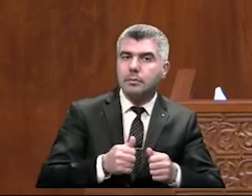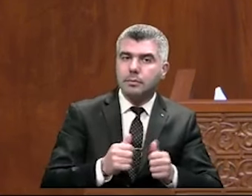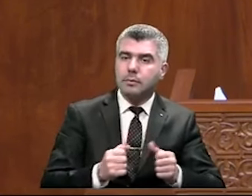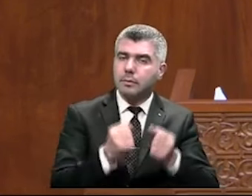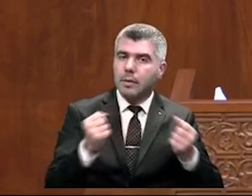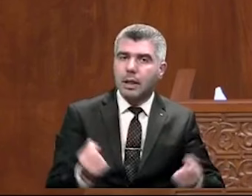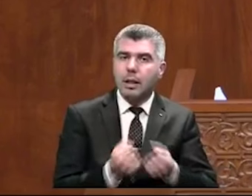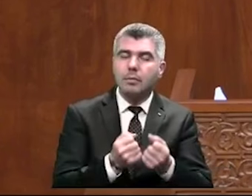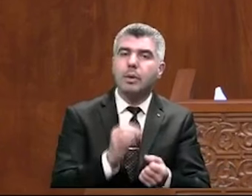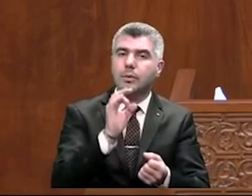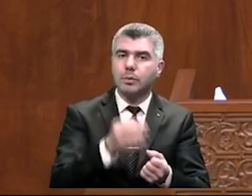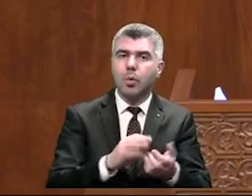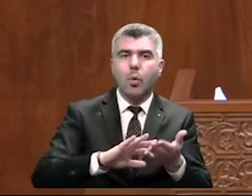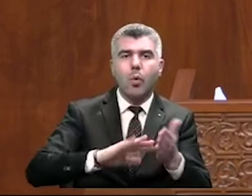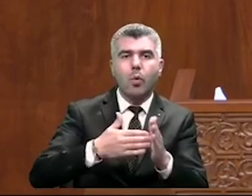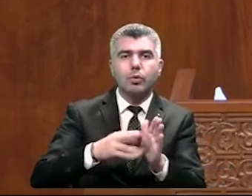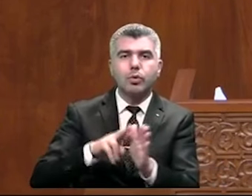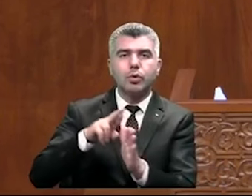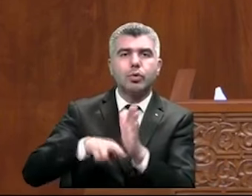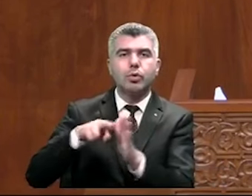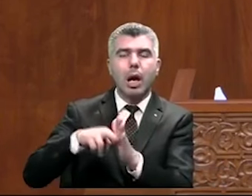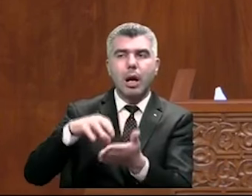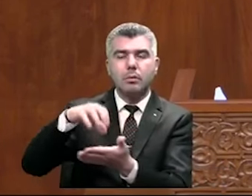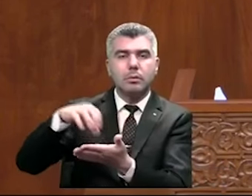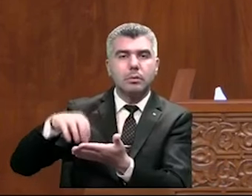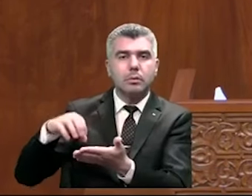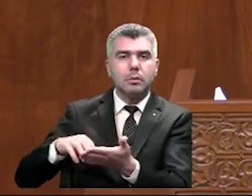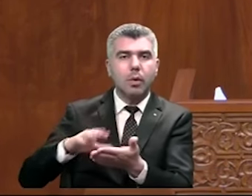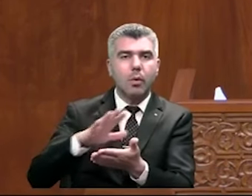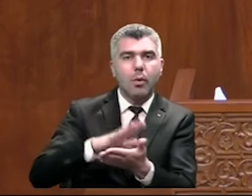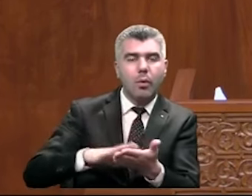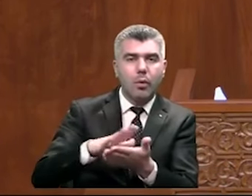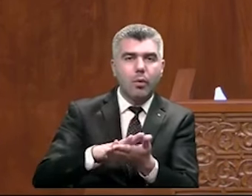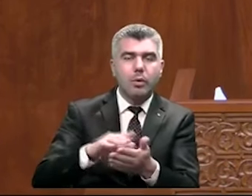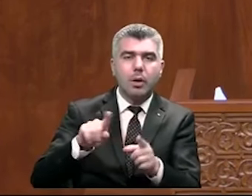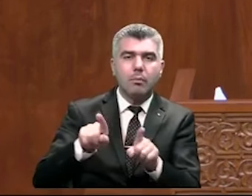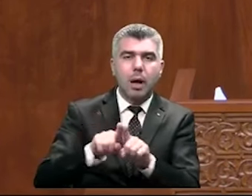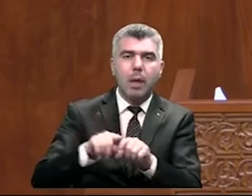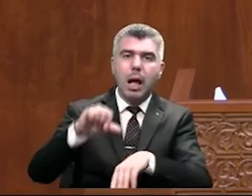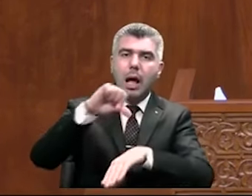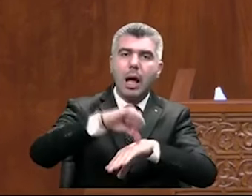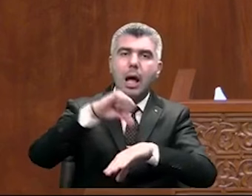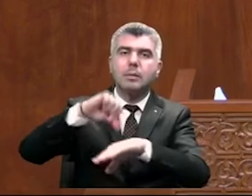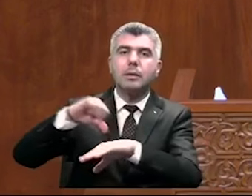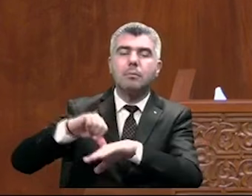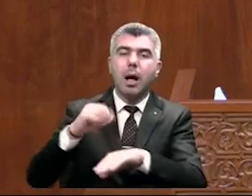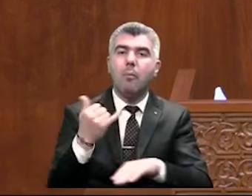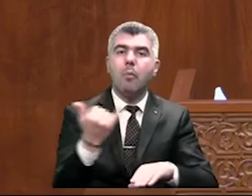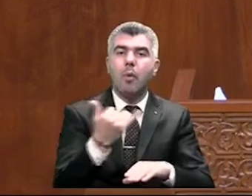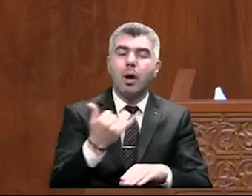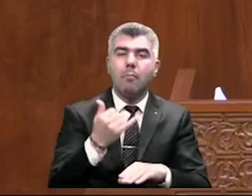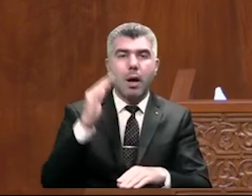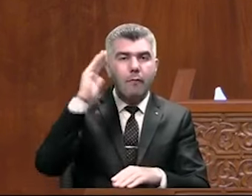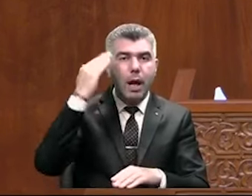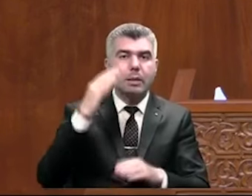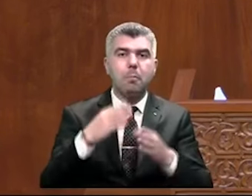بالنسبه لكل هذه الجهات والربط ما بين عاصم عواصم مهمه اللي هي مراكش وفاس وهذا